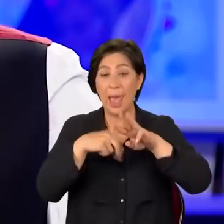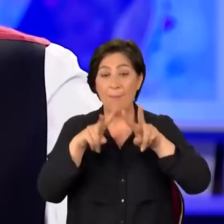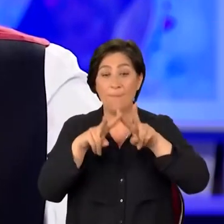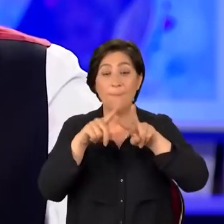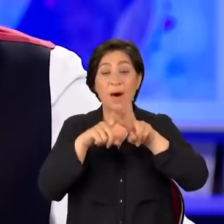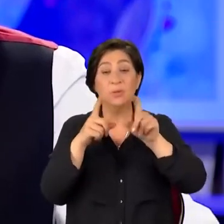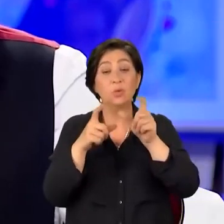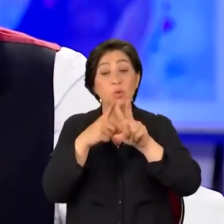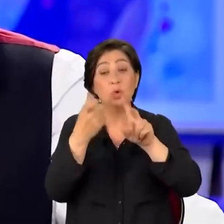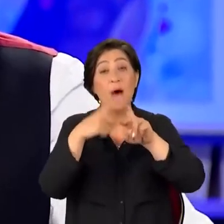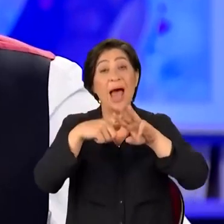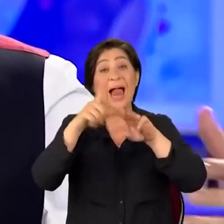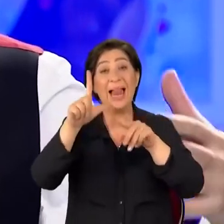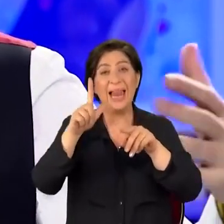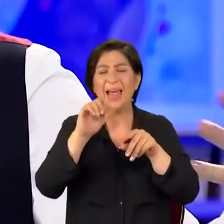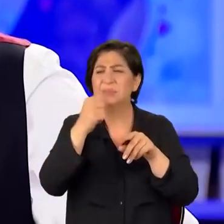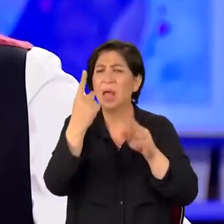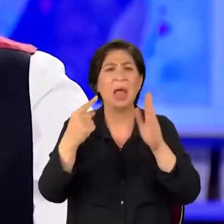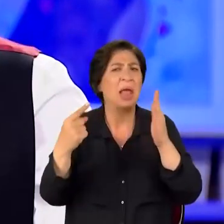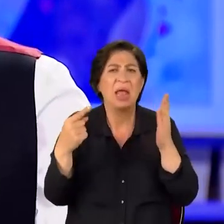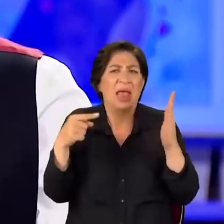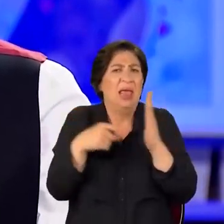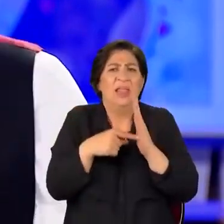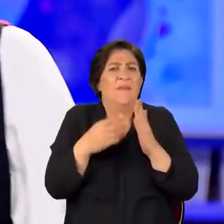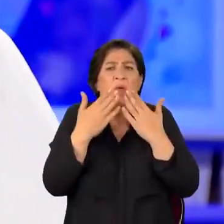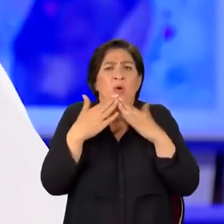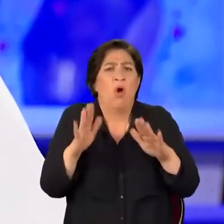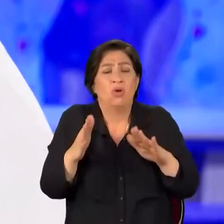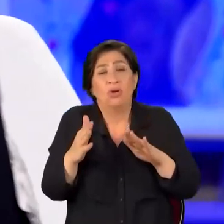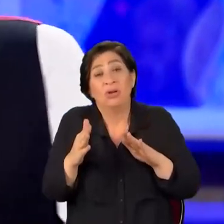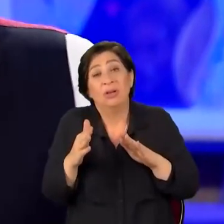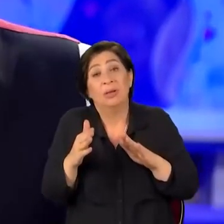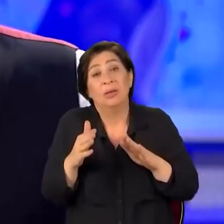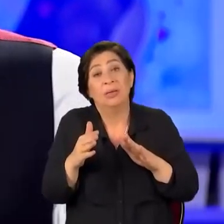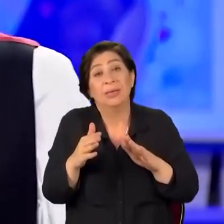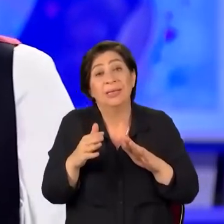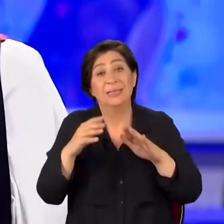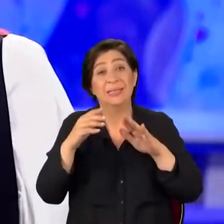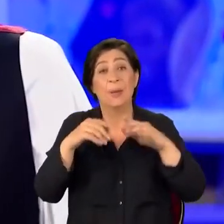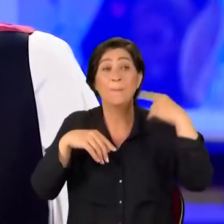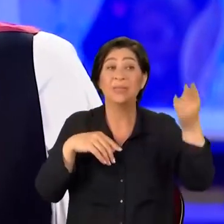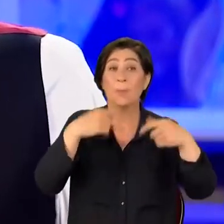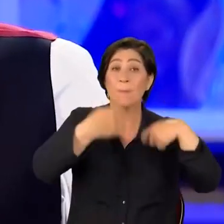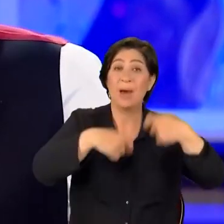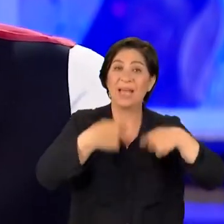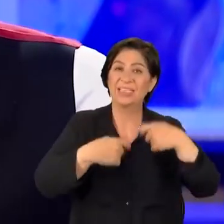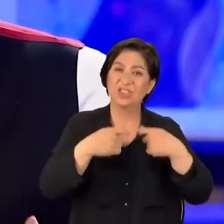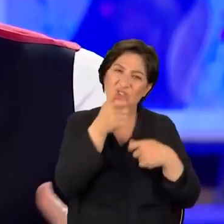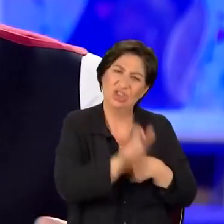Macron gibi aslında hiçbir ideolojiden gelmeyen ve beri yandan da Rothschild'in bankacısı